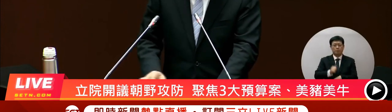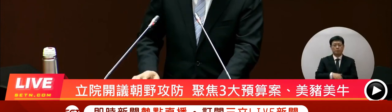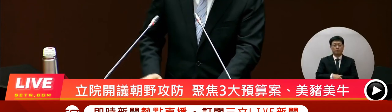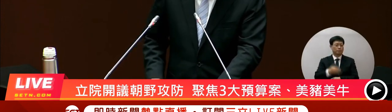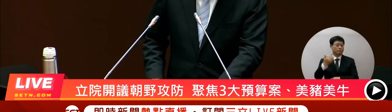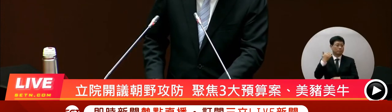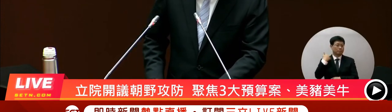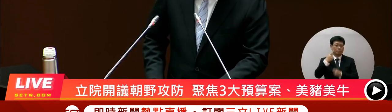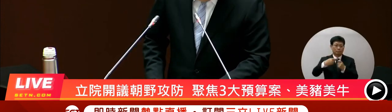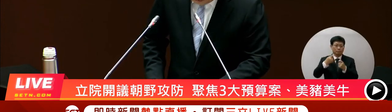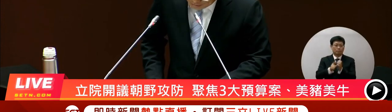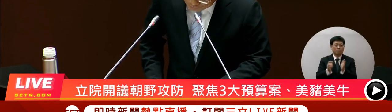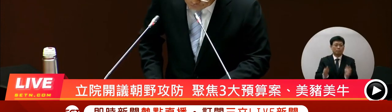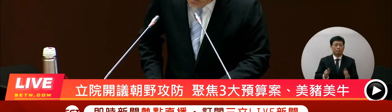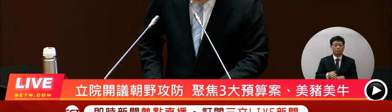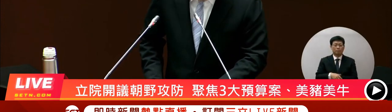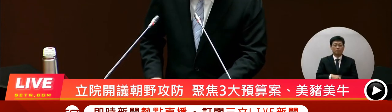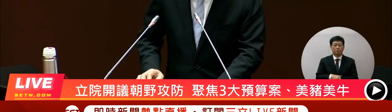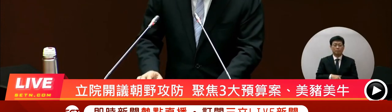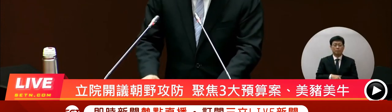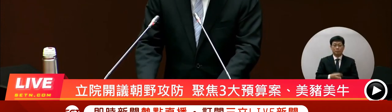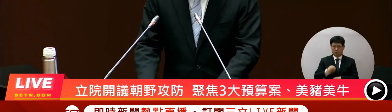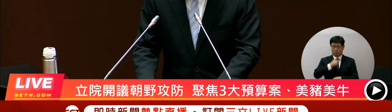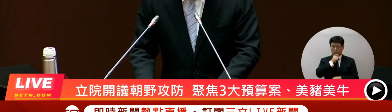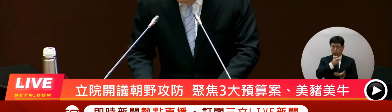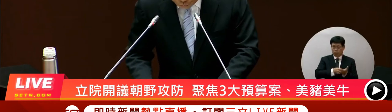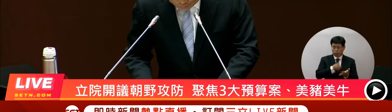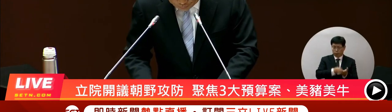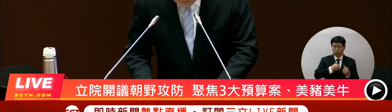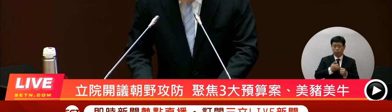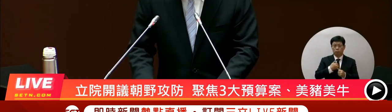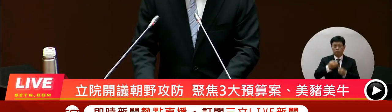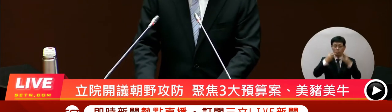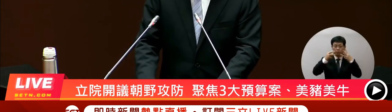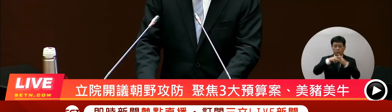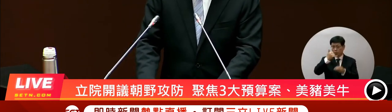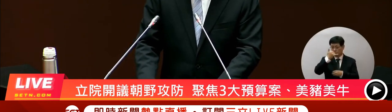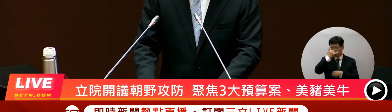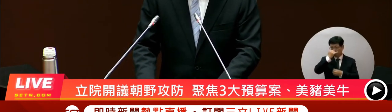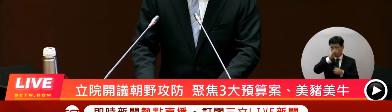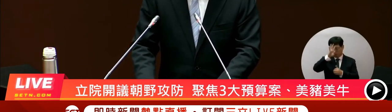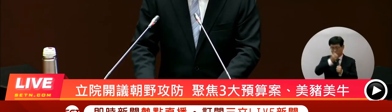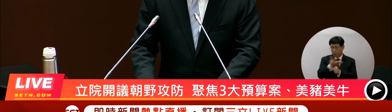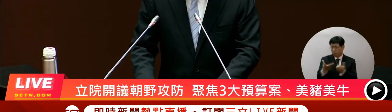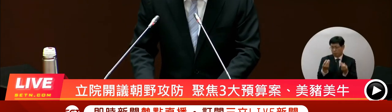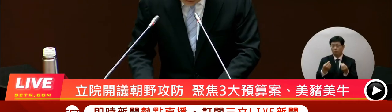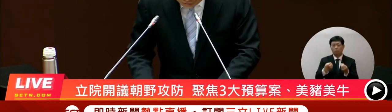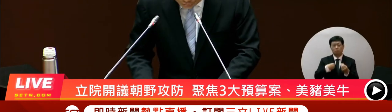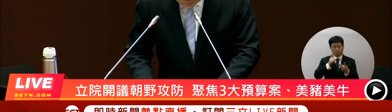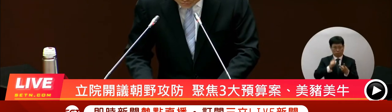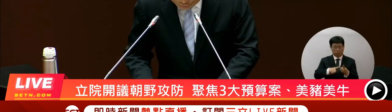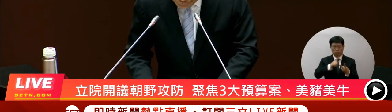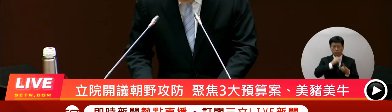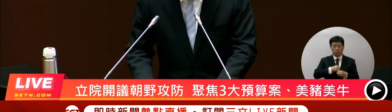去1年多，我们守住了徽州猪瘟，成功脱离了可